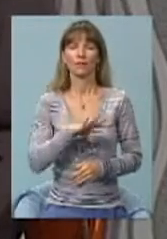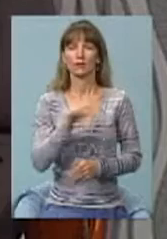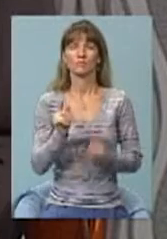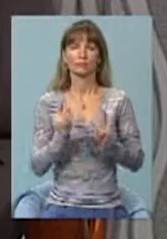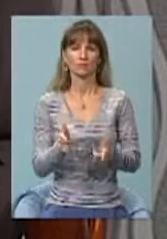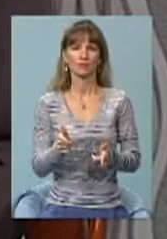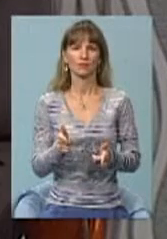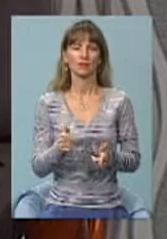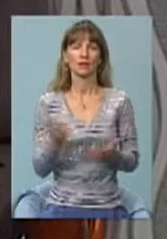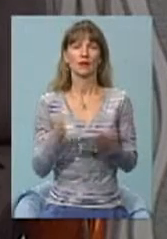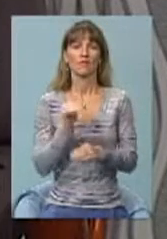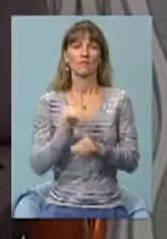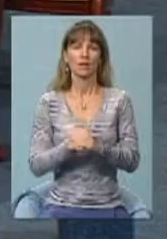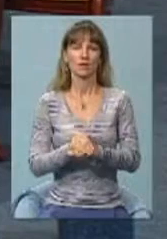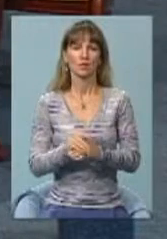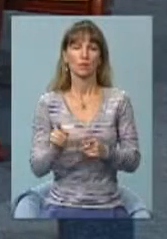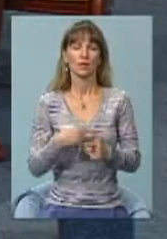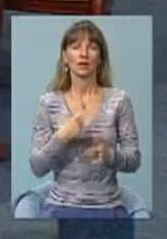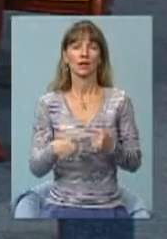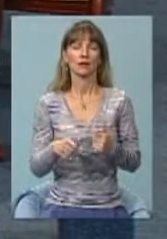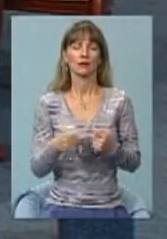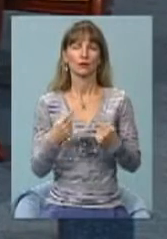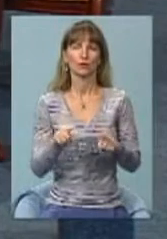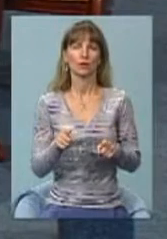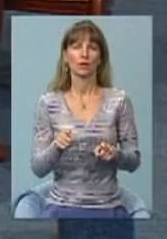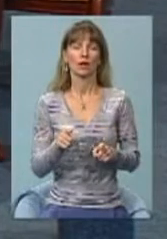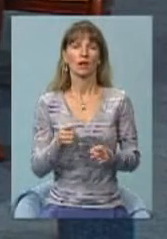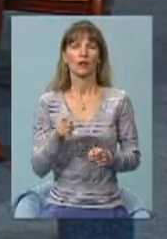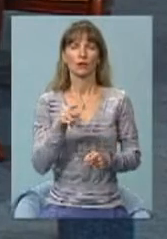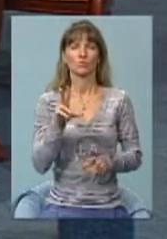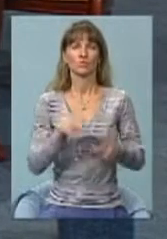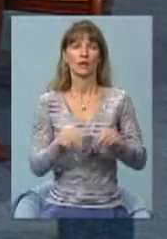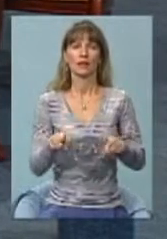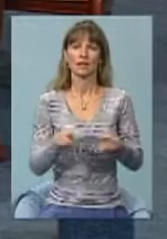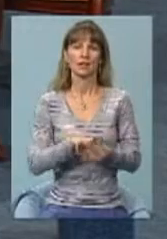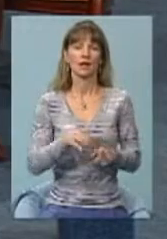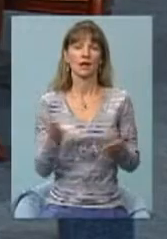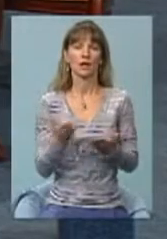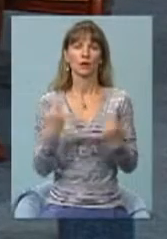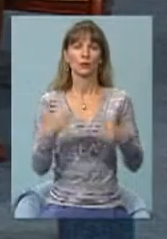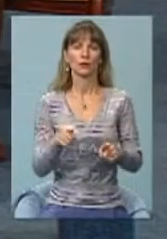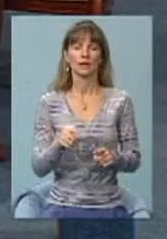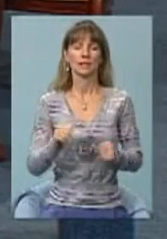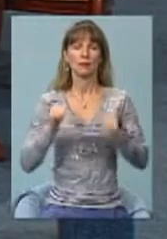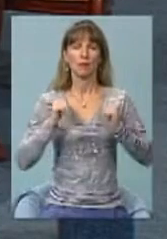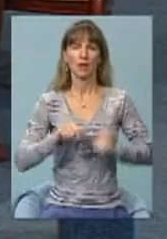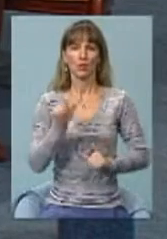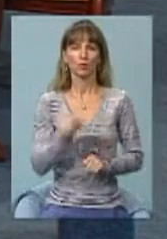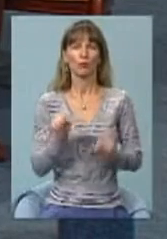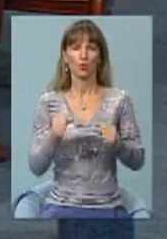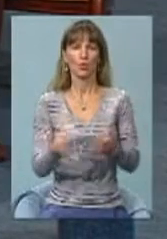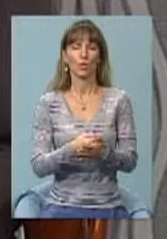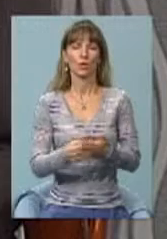певними там фактами або там радою, то вони вважаються не такі, як інші. А взагалі, як ти вважаєш, смиренні люди, вони можуть